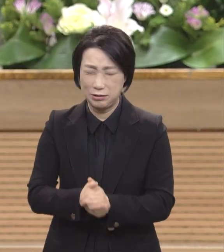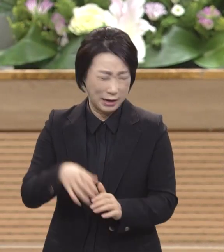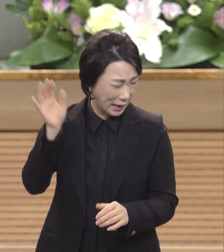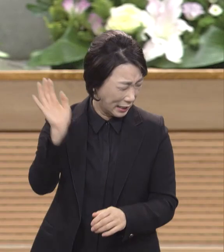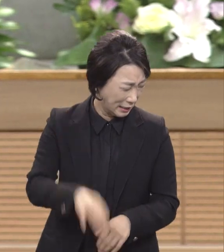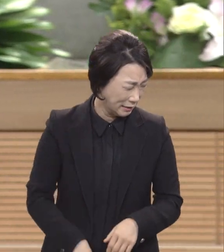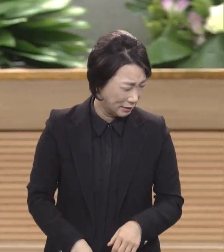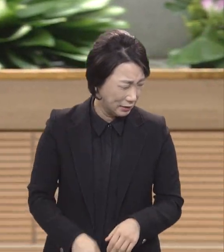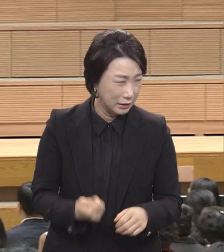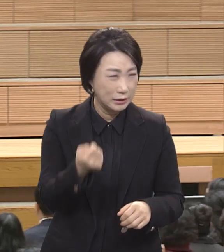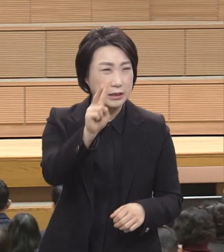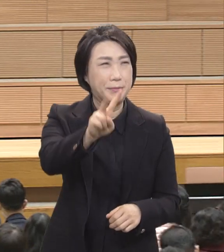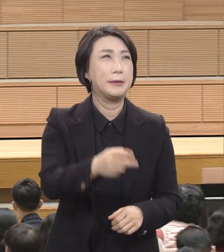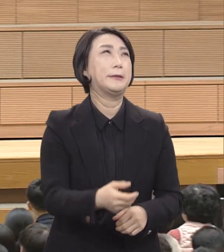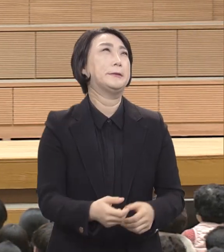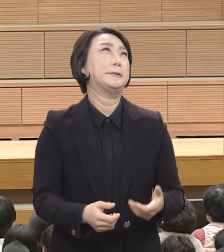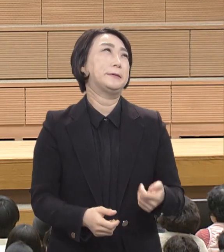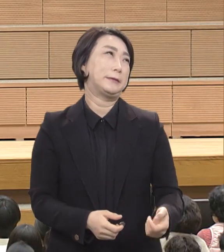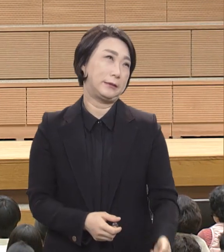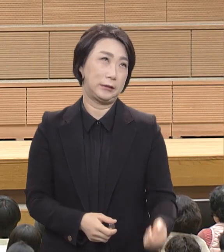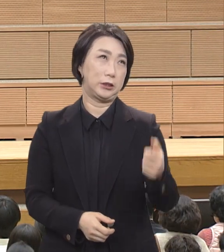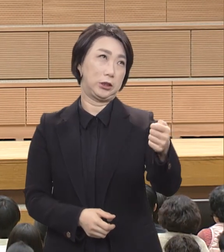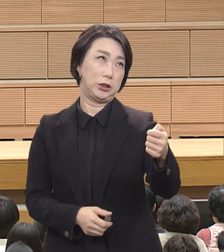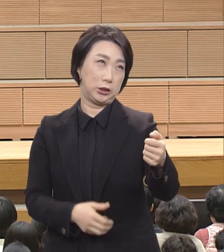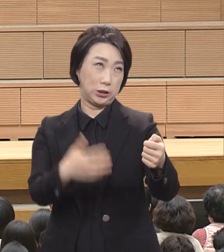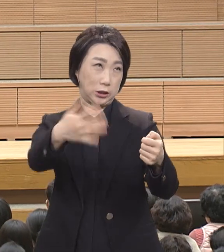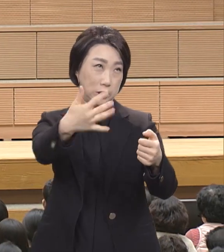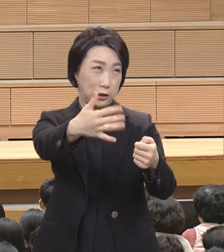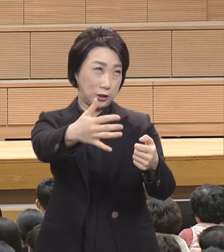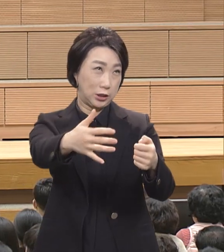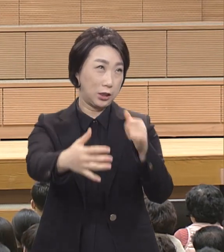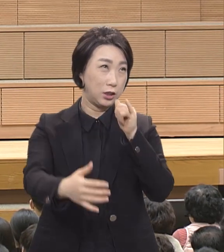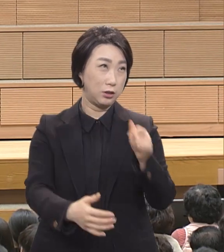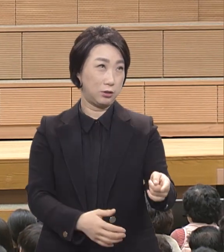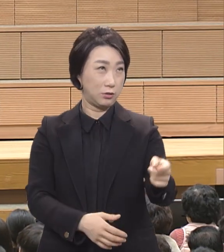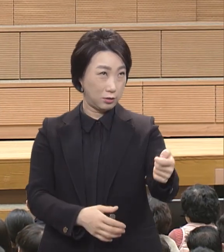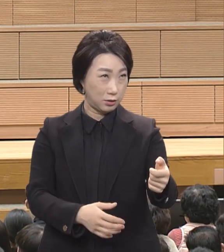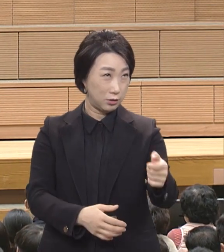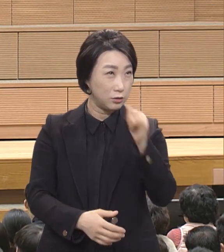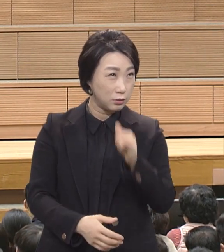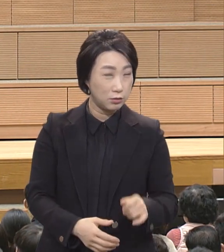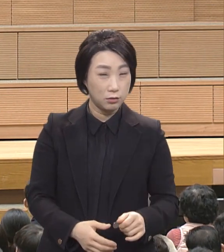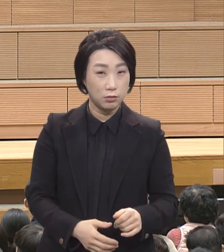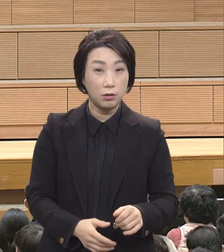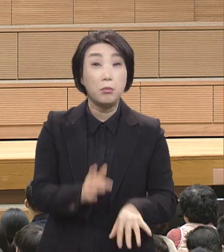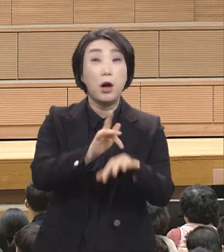기도는. 텔레비나 보자. 그 순간에 들으면 이놈이 생각을 받고